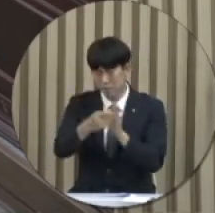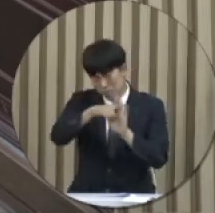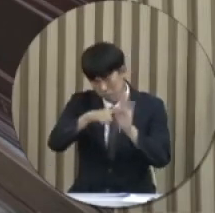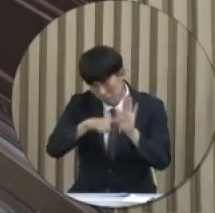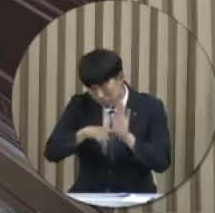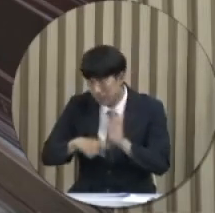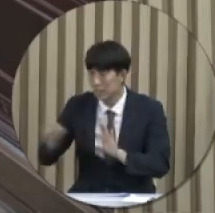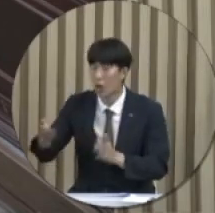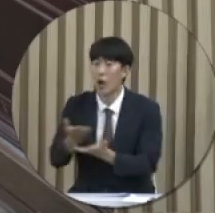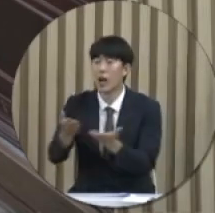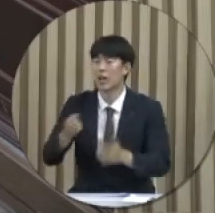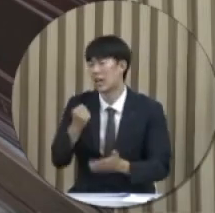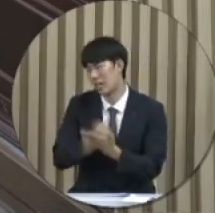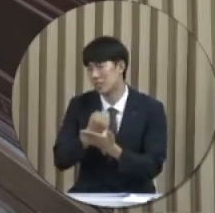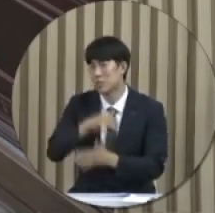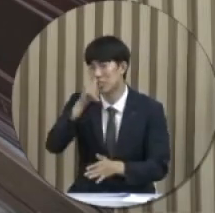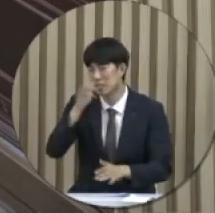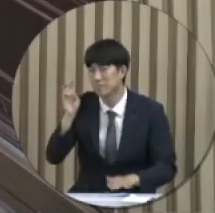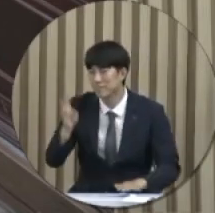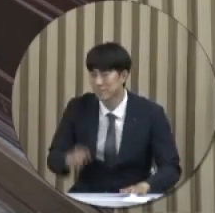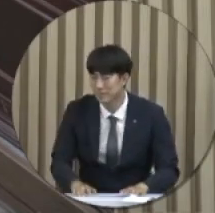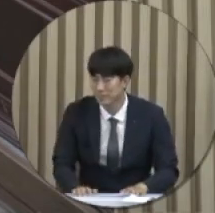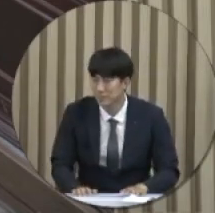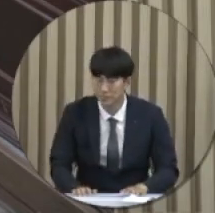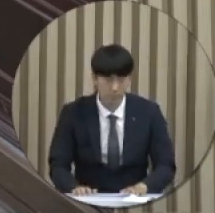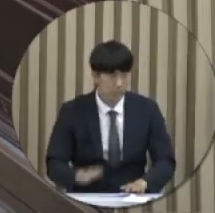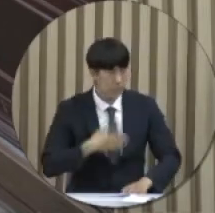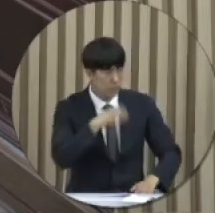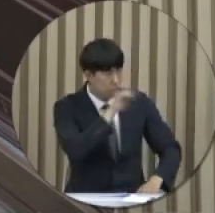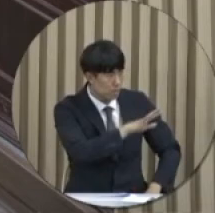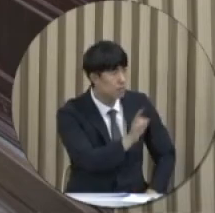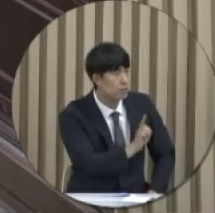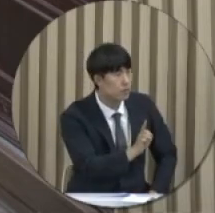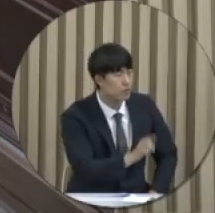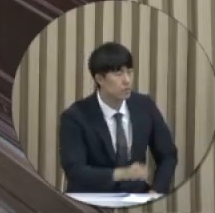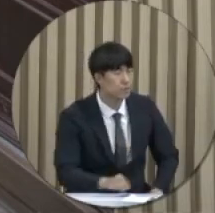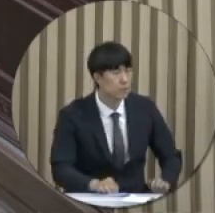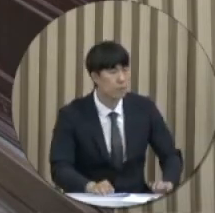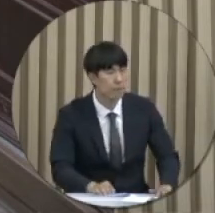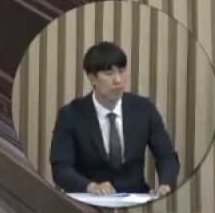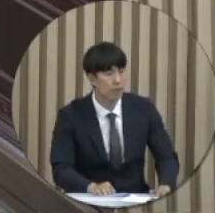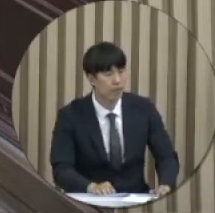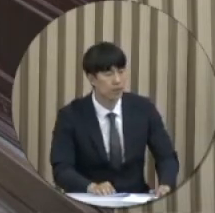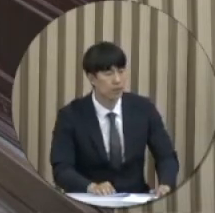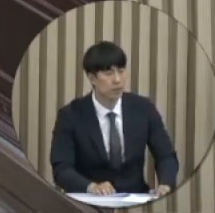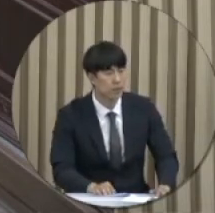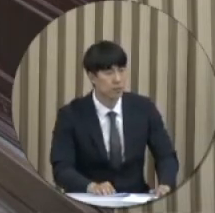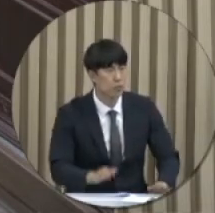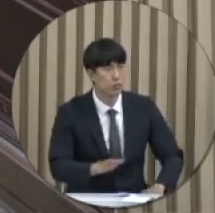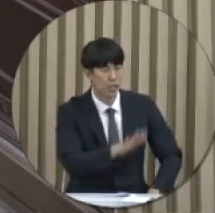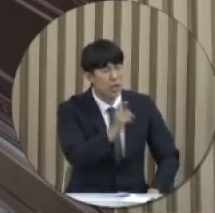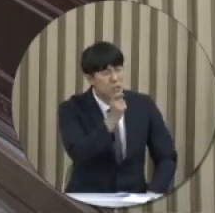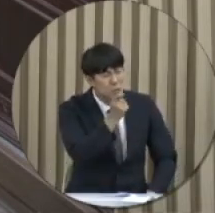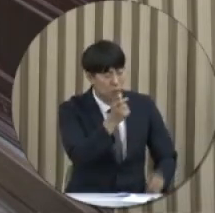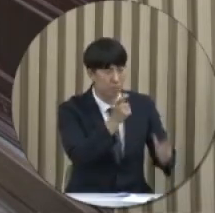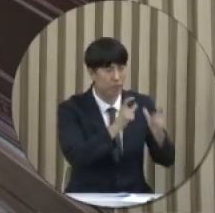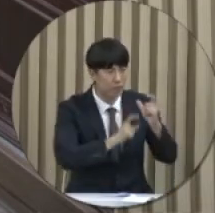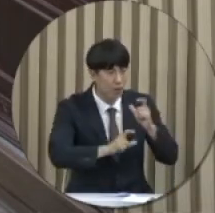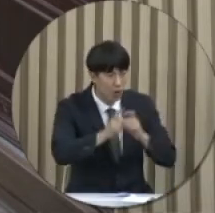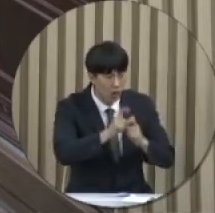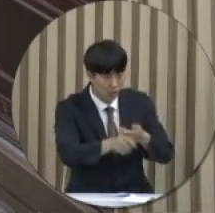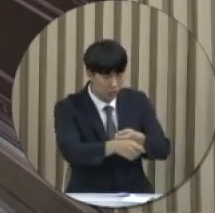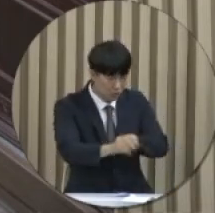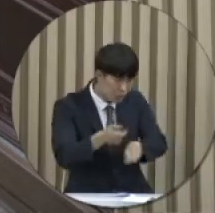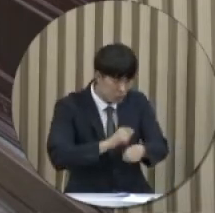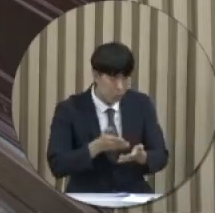있을 거라는 건 충분히 이해합니다. 네, 무슨 말씀인지 네. 알겠습니다. 저희가 말씀드린 부분은 그런 부분들 우리가 조금 더